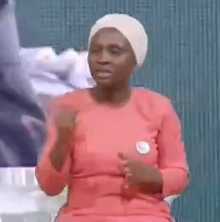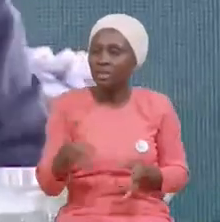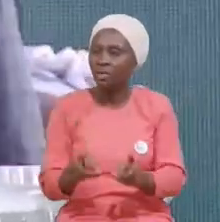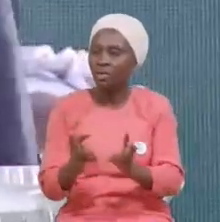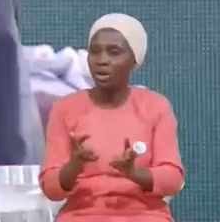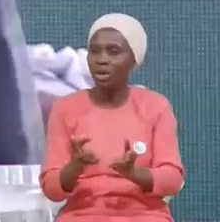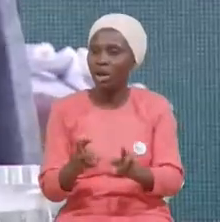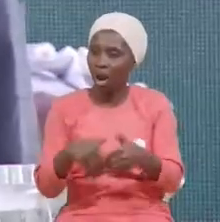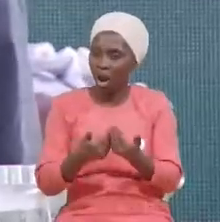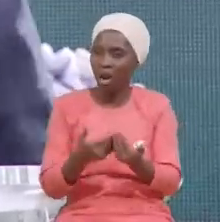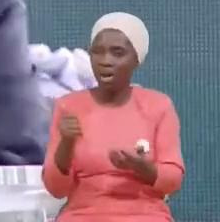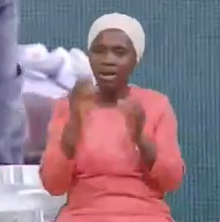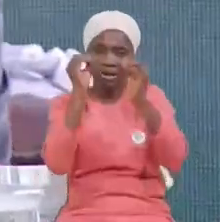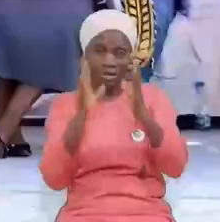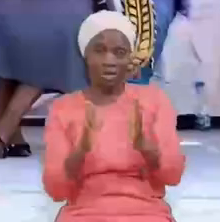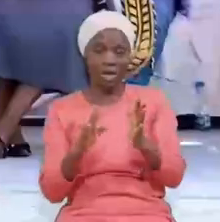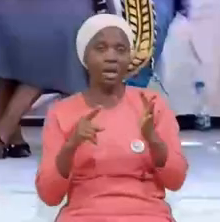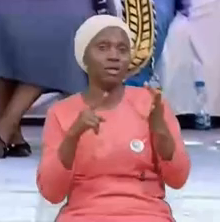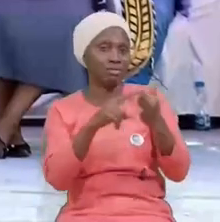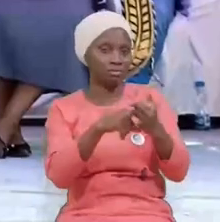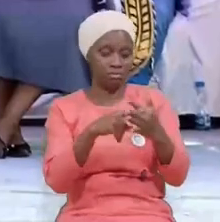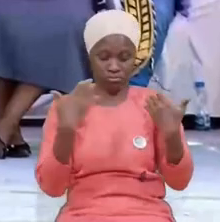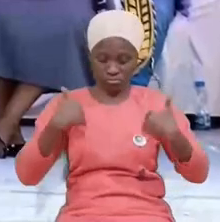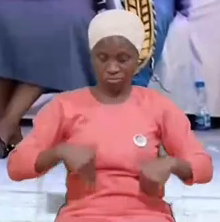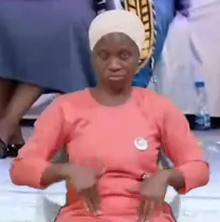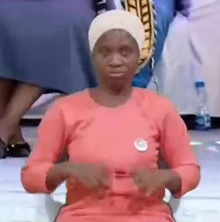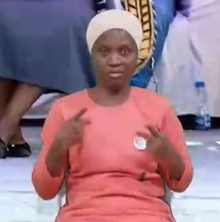Il y a une manière où les enseignants apparaissent.